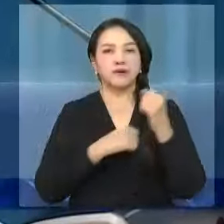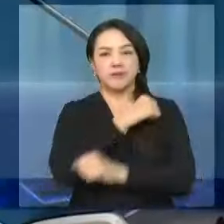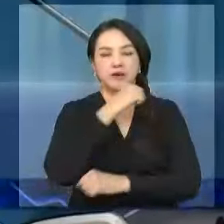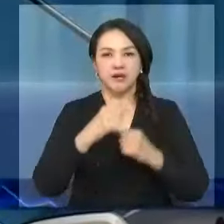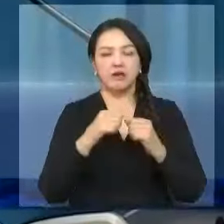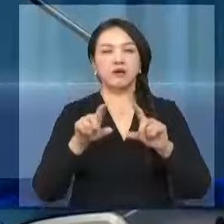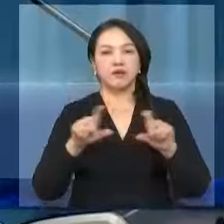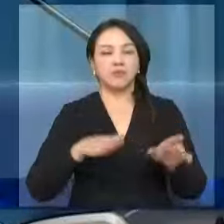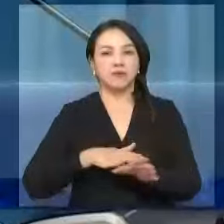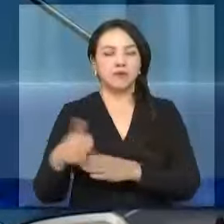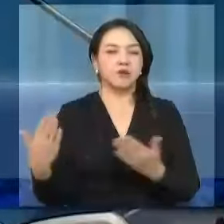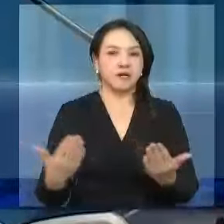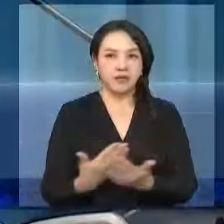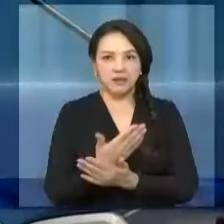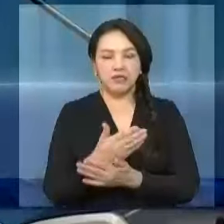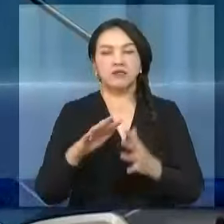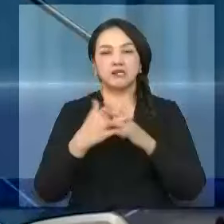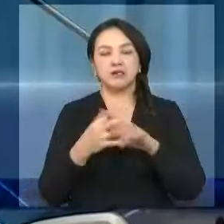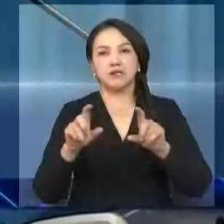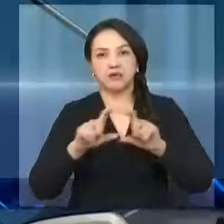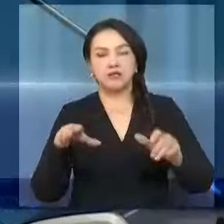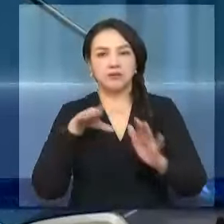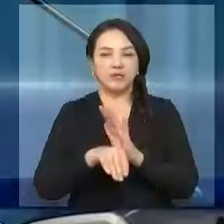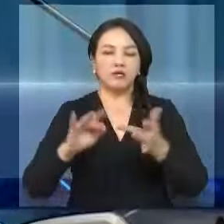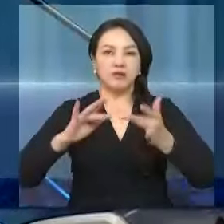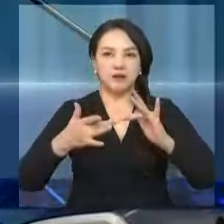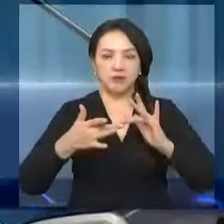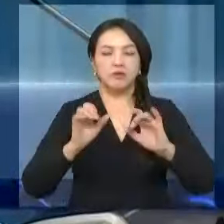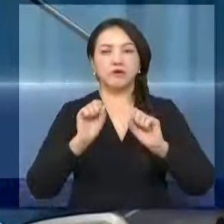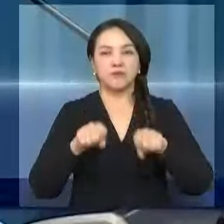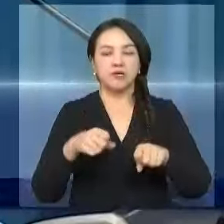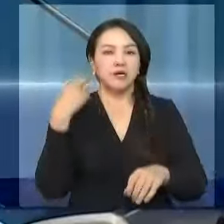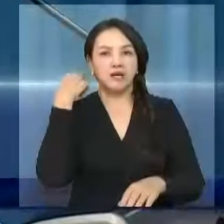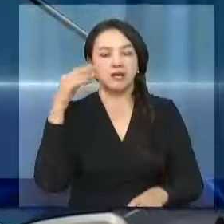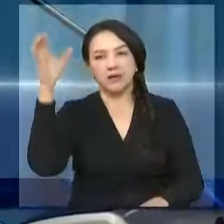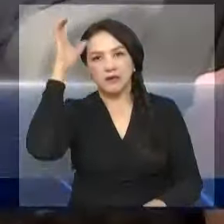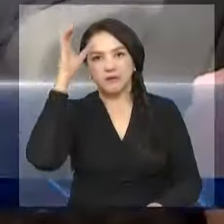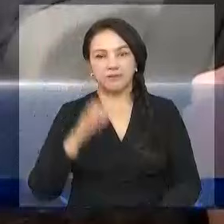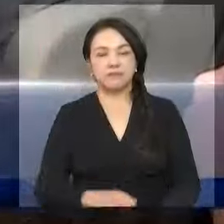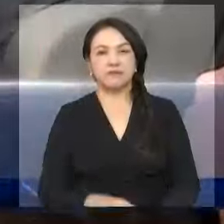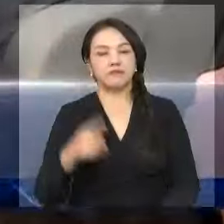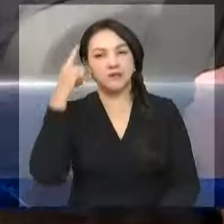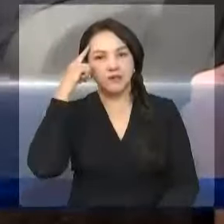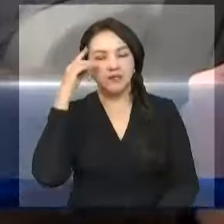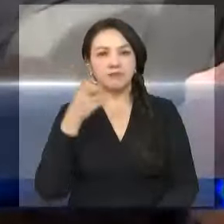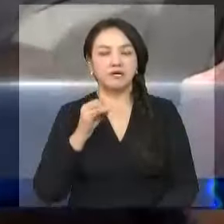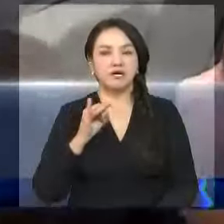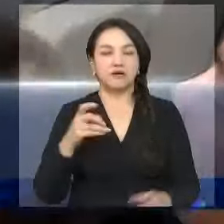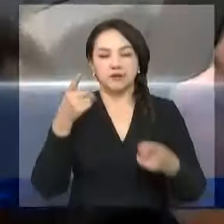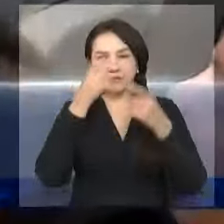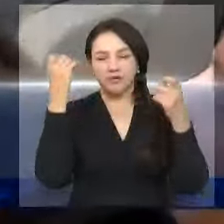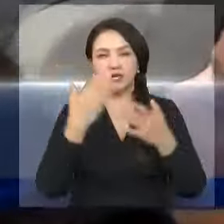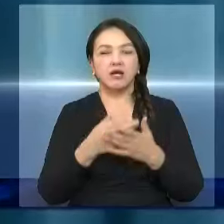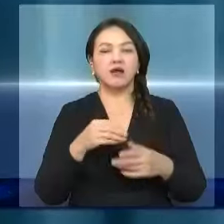материально-техническая база школ полностью обновилась. Сельские школы подключены к интернету, что способствует повышению качества образования. Напомним, что в своем послании глава